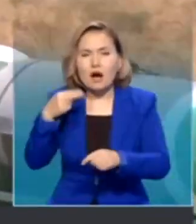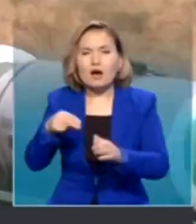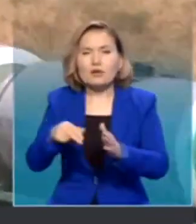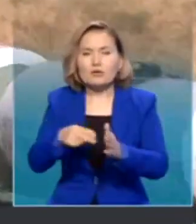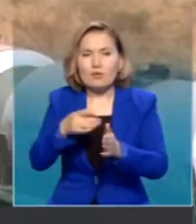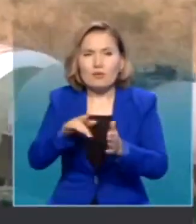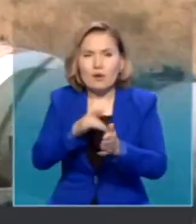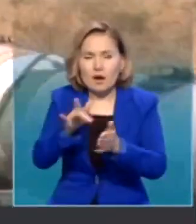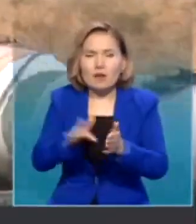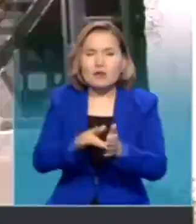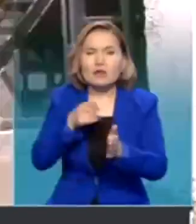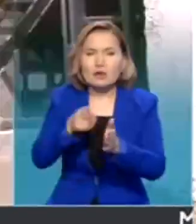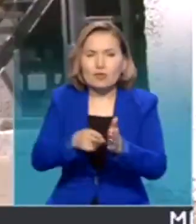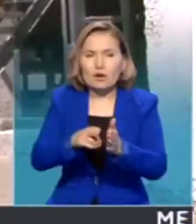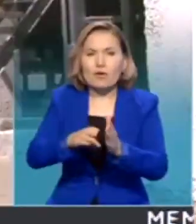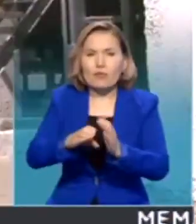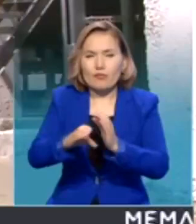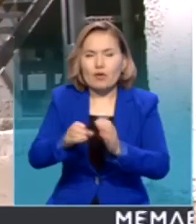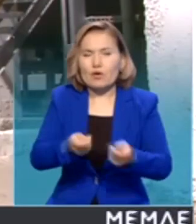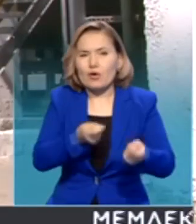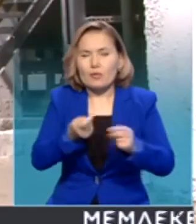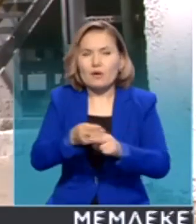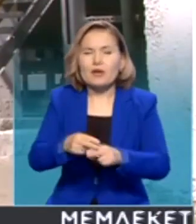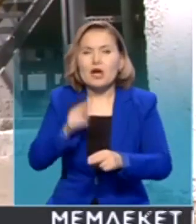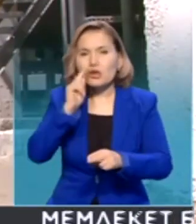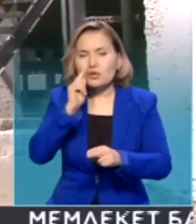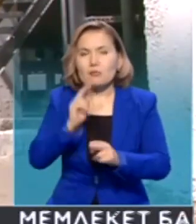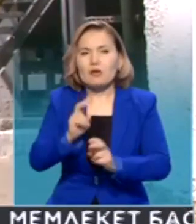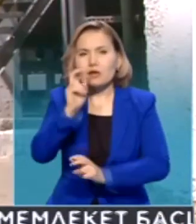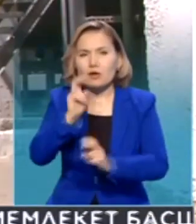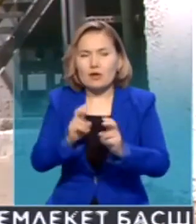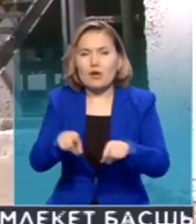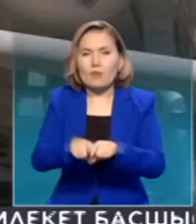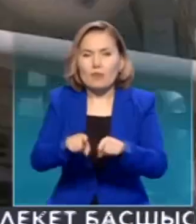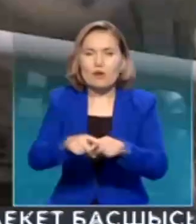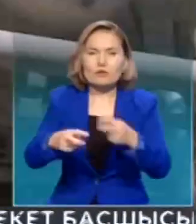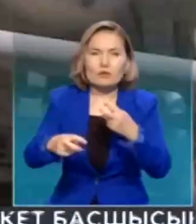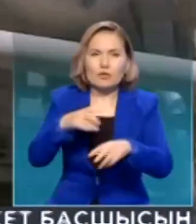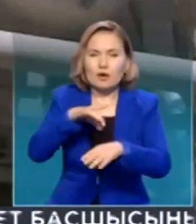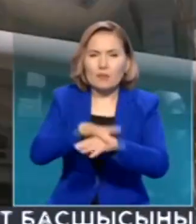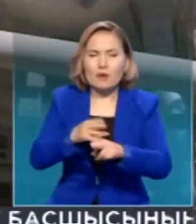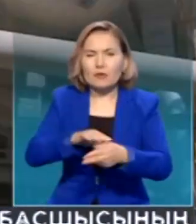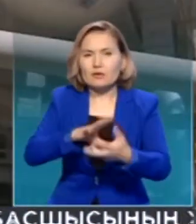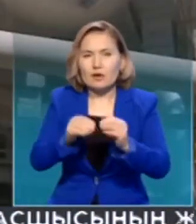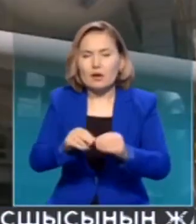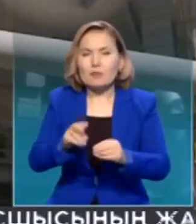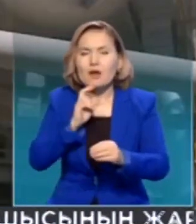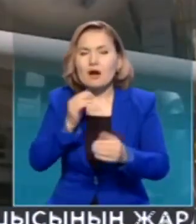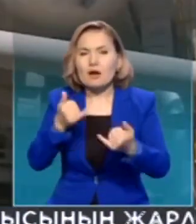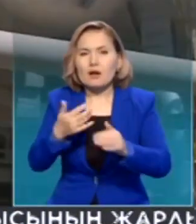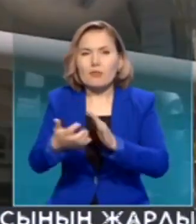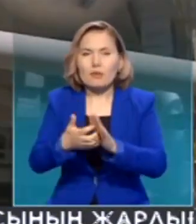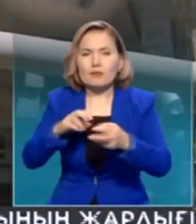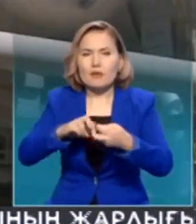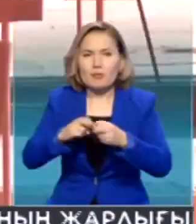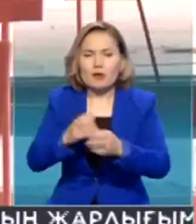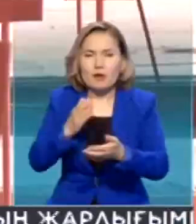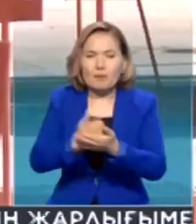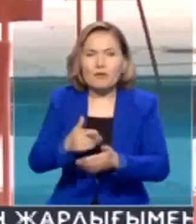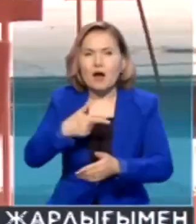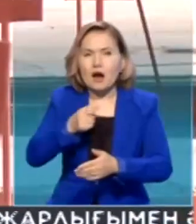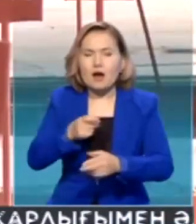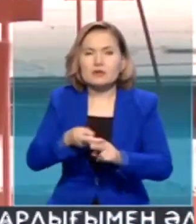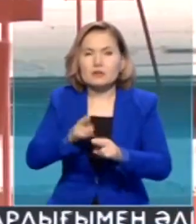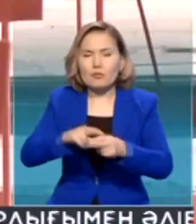отыны жеткізілуі тиіс еді. Бірақ екінші зауыттан кеш жіберілгендіктен дизель отынының тапшылығы туындаған. Ал газ бойынша